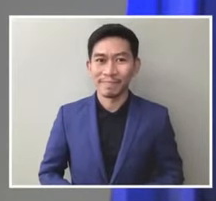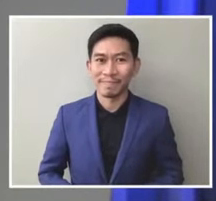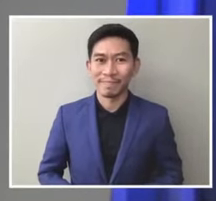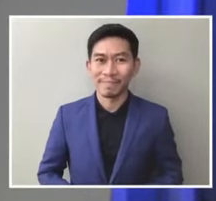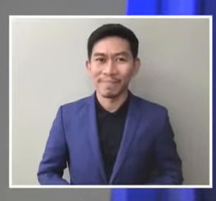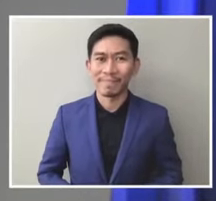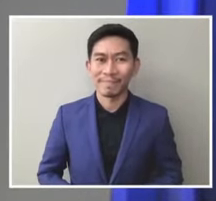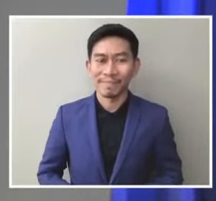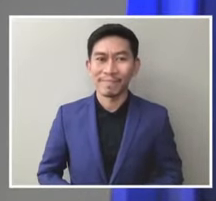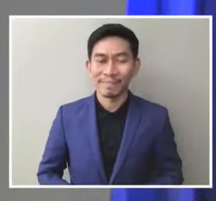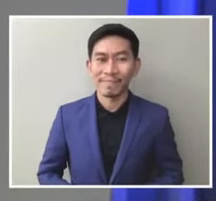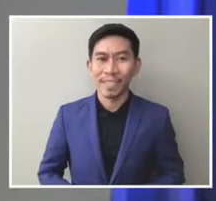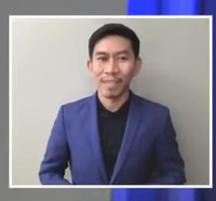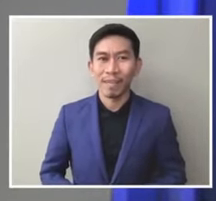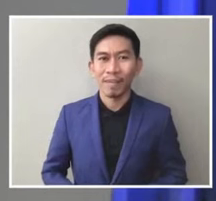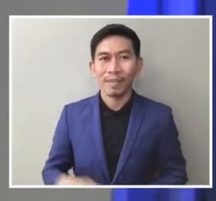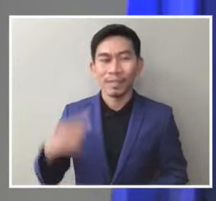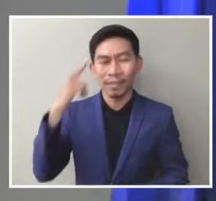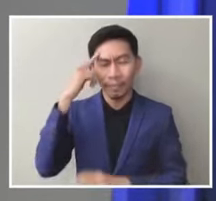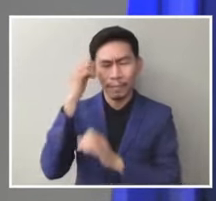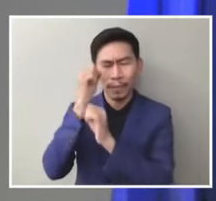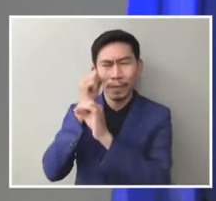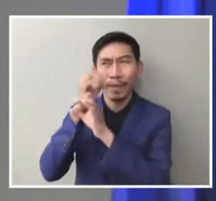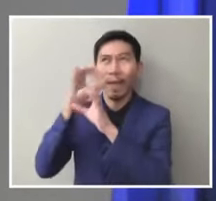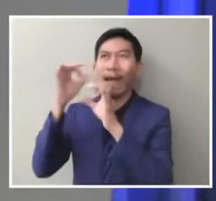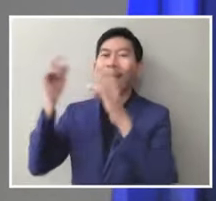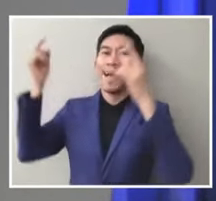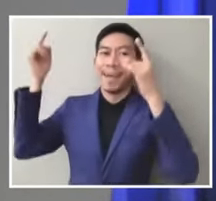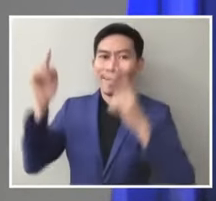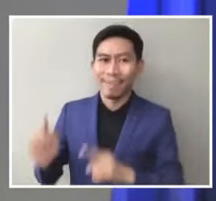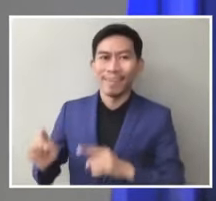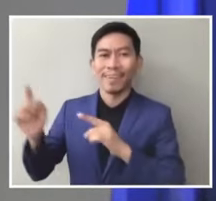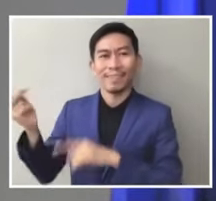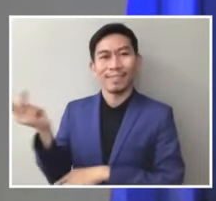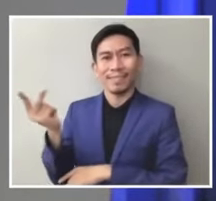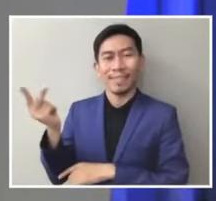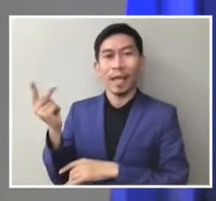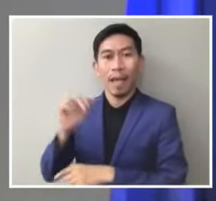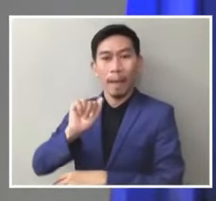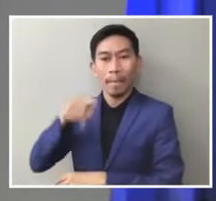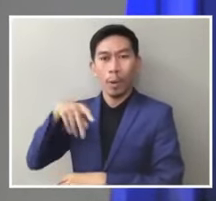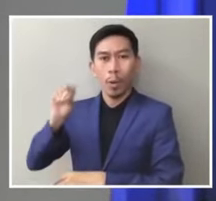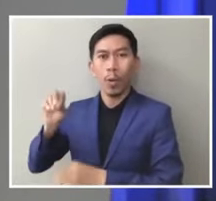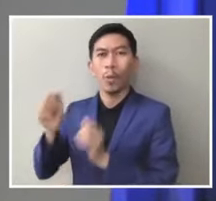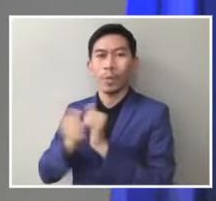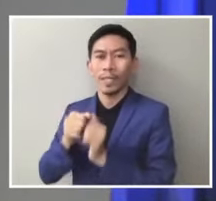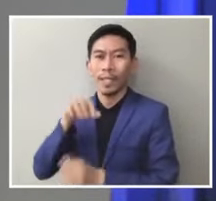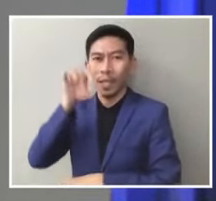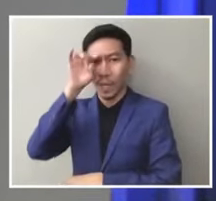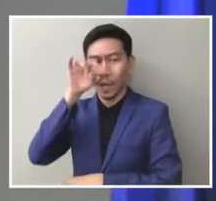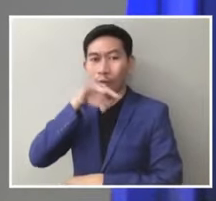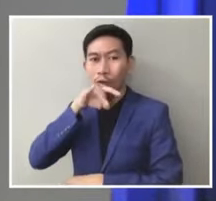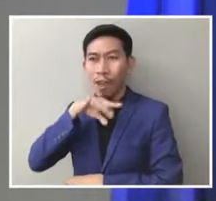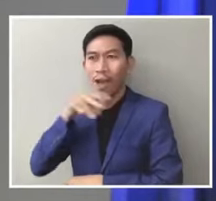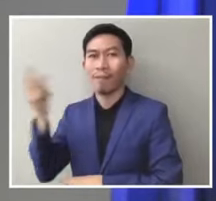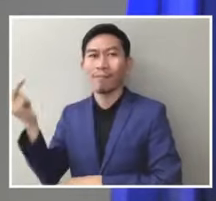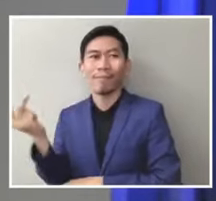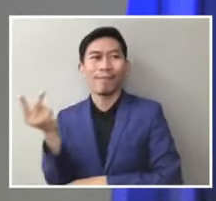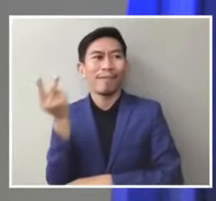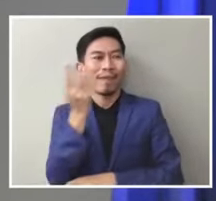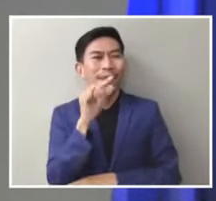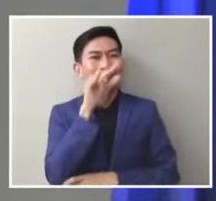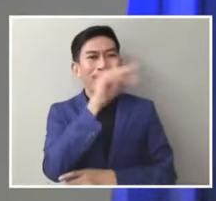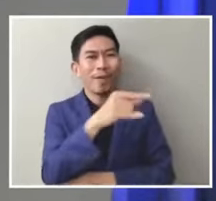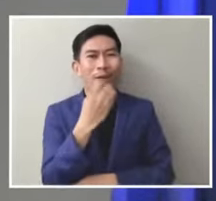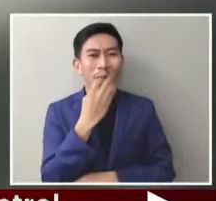Dream come true sa isang apo ang maipasyal ang kanyang lola sa isang theme park sa Hong Kong para sa kanyang 78th birthday. Nagfeeling baget